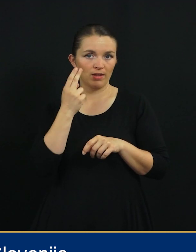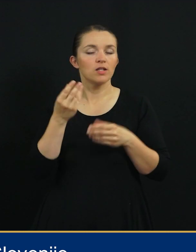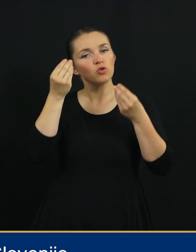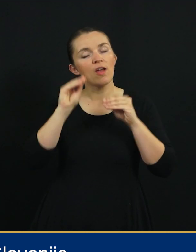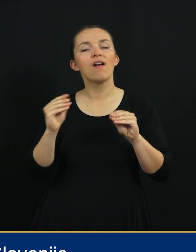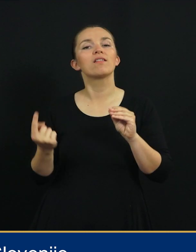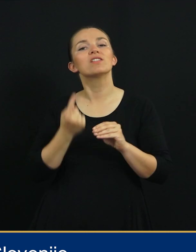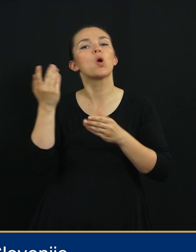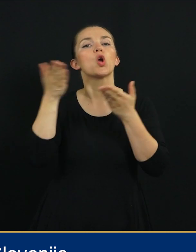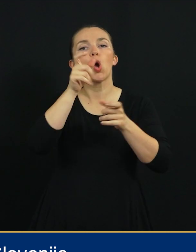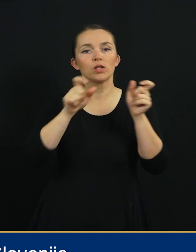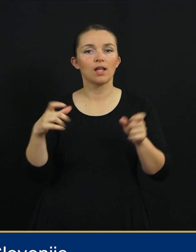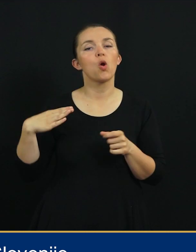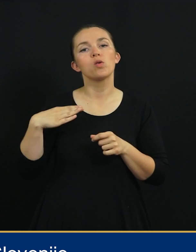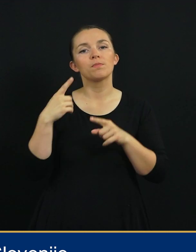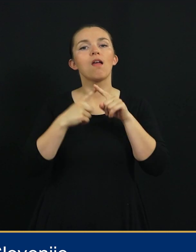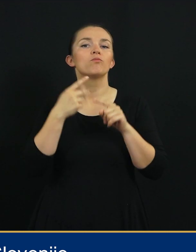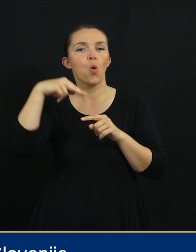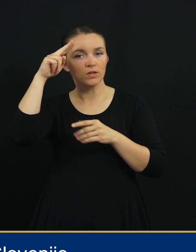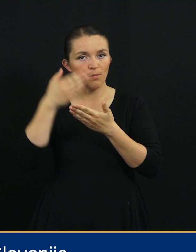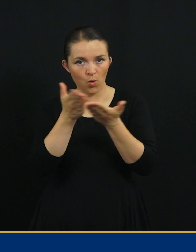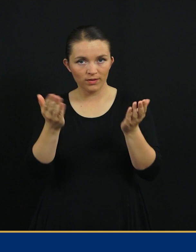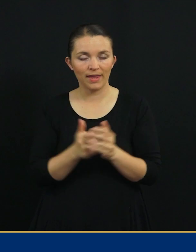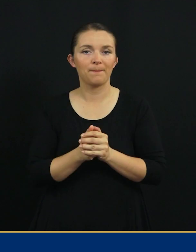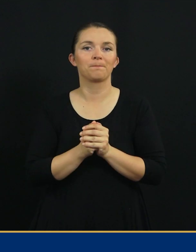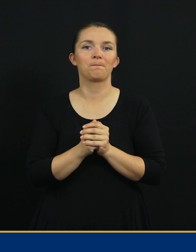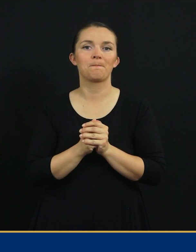visoki gostje, gospe in gospodje.